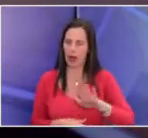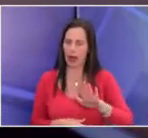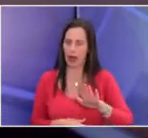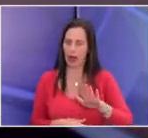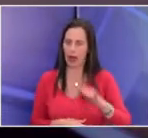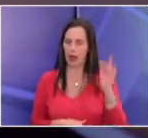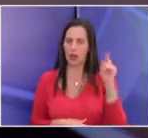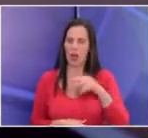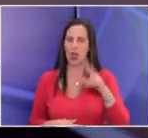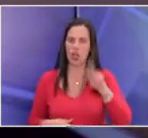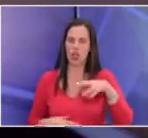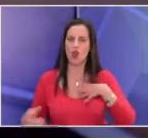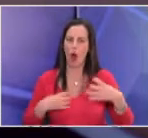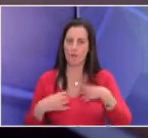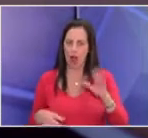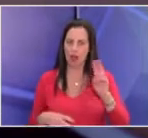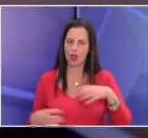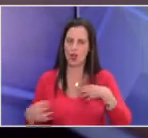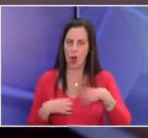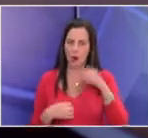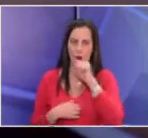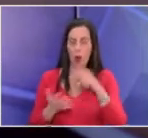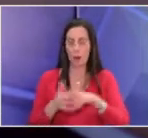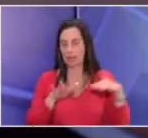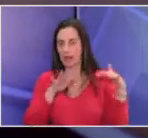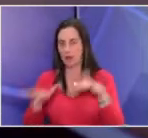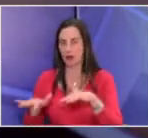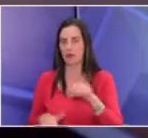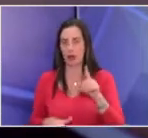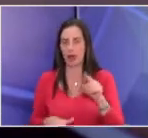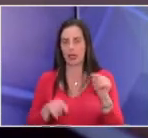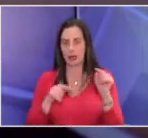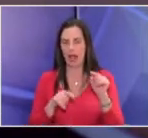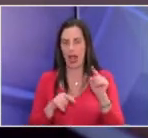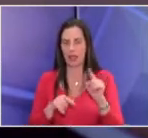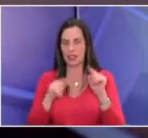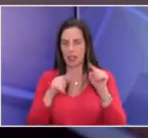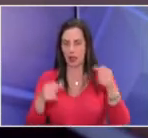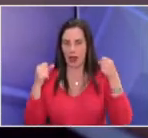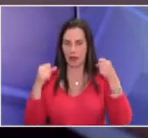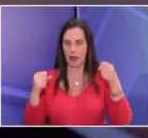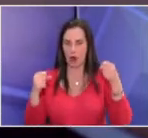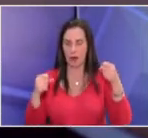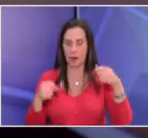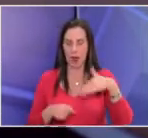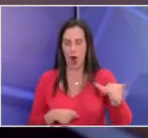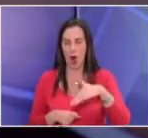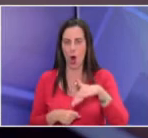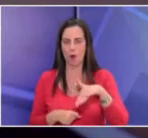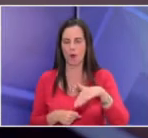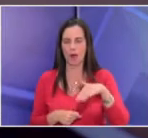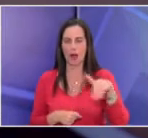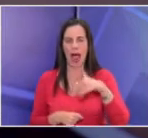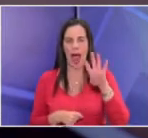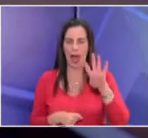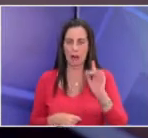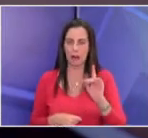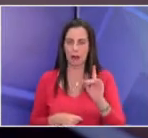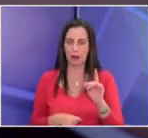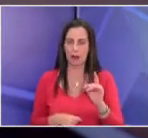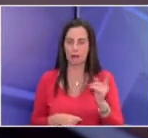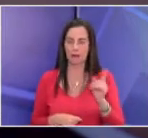ואף אחד לא נמצא. נכון. אני הייתי בכמה וכמה הפגנות, אני הרגשתי מאוד נבוך. הם כולם כזה הסתכלו והתלחשו ואמרו, תראה,